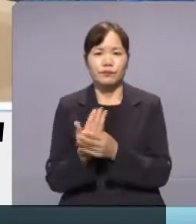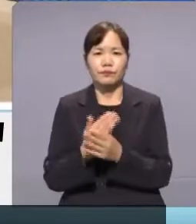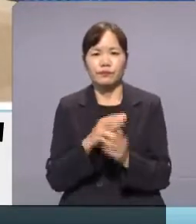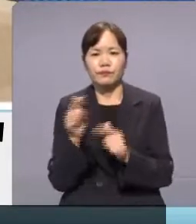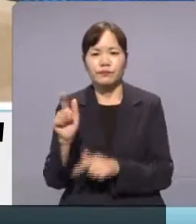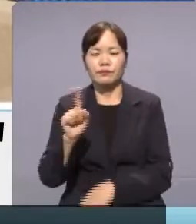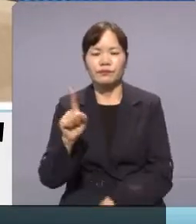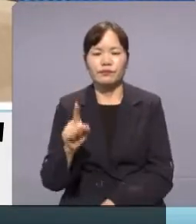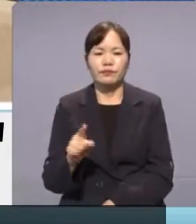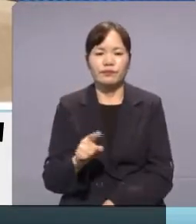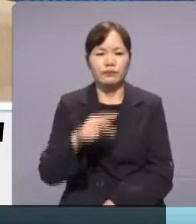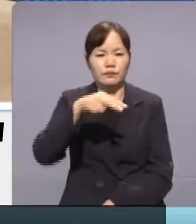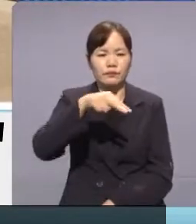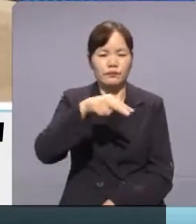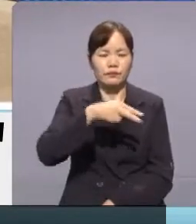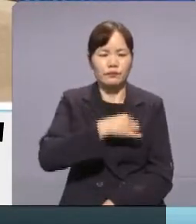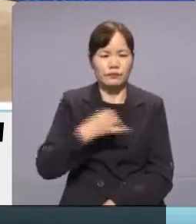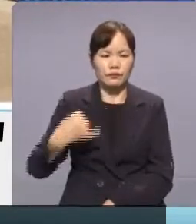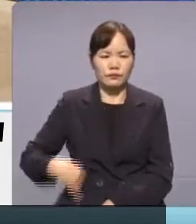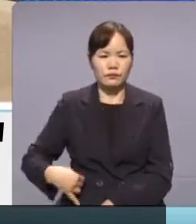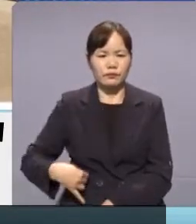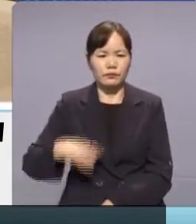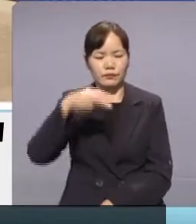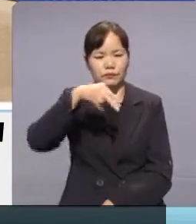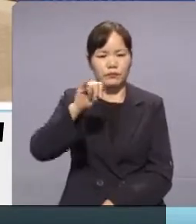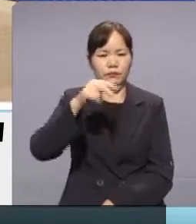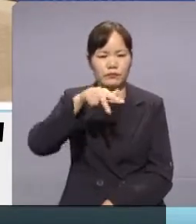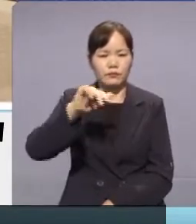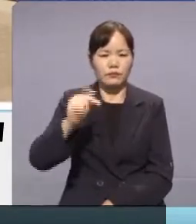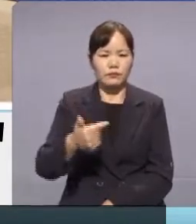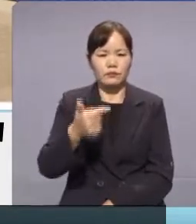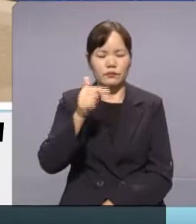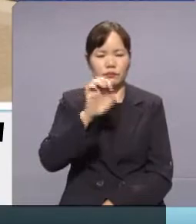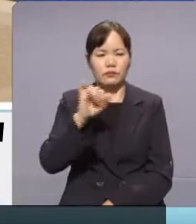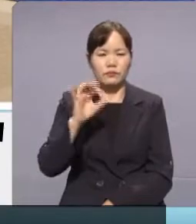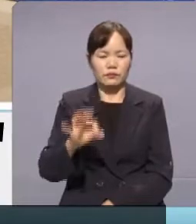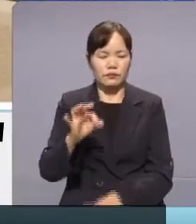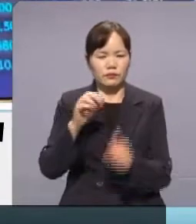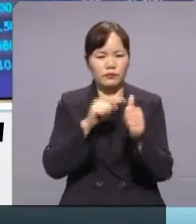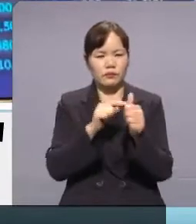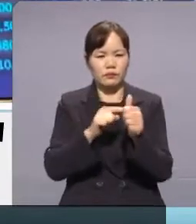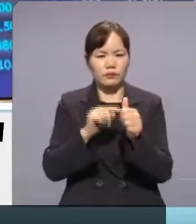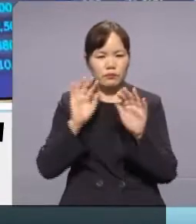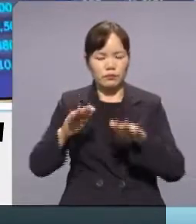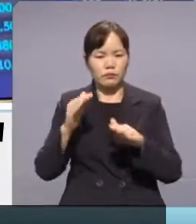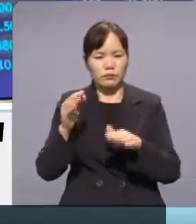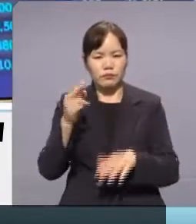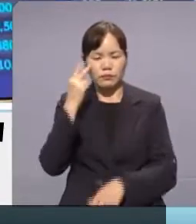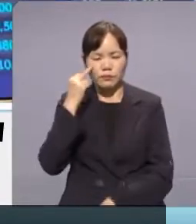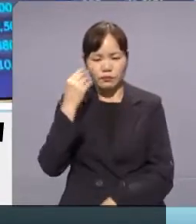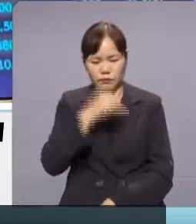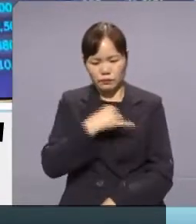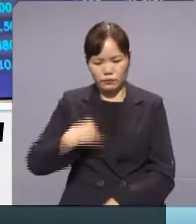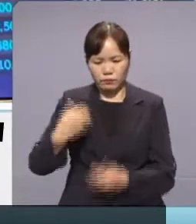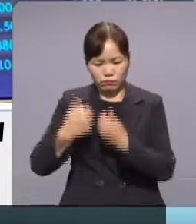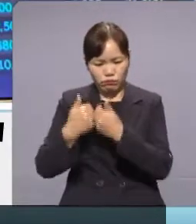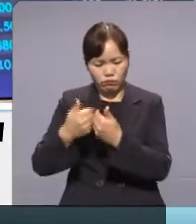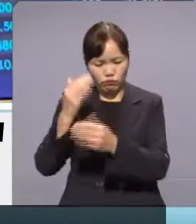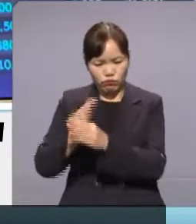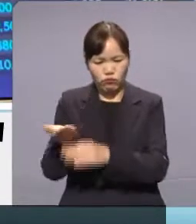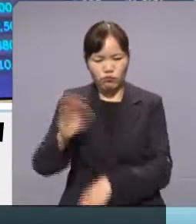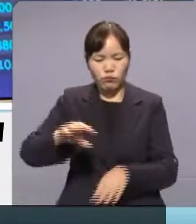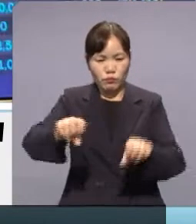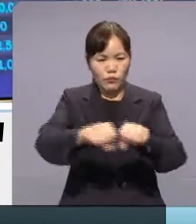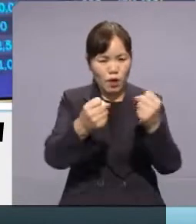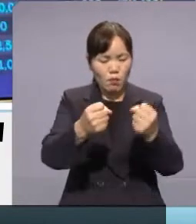있었냐면 시진핑 주석의 3년임이 되면서 네. 미중 갈등 구조가 가는데 거기에 대만 문제가 나왔지 않습니까? 뭐